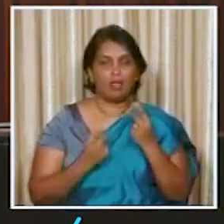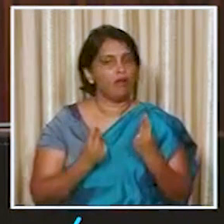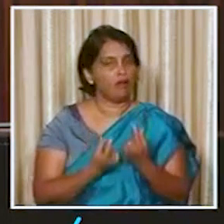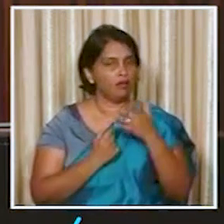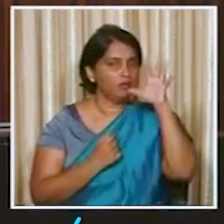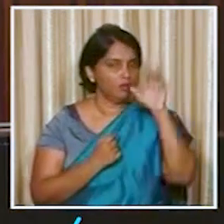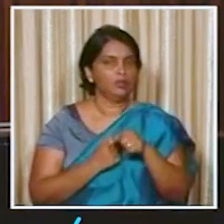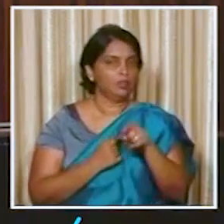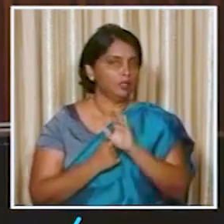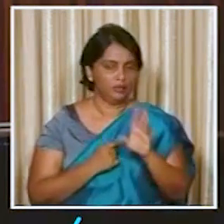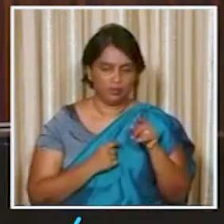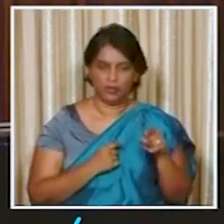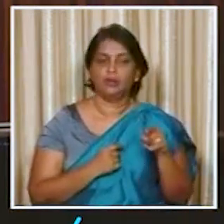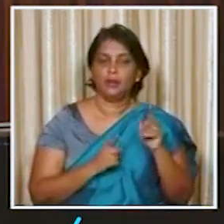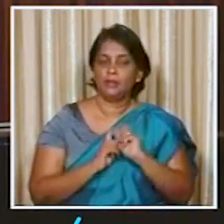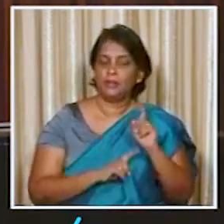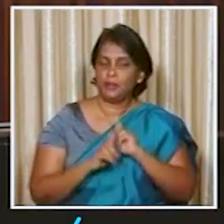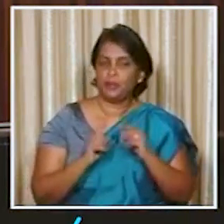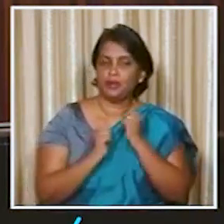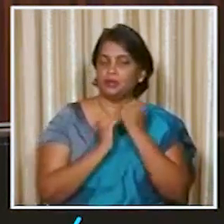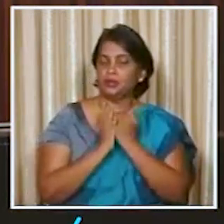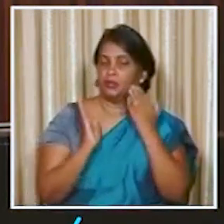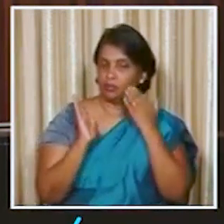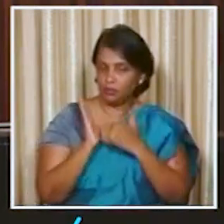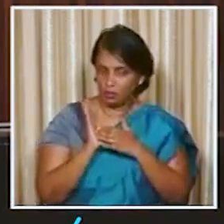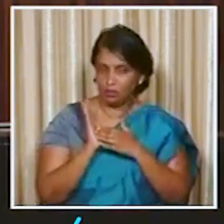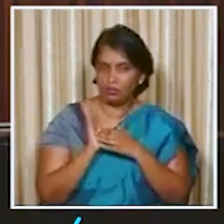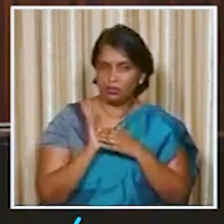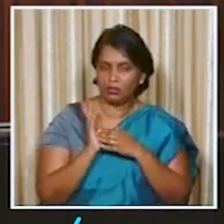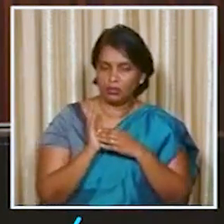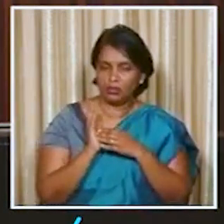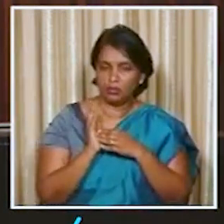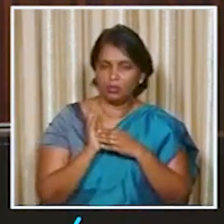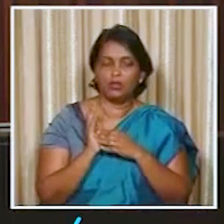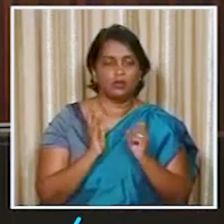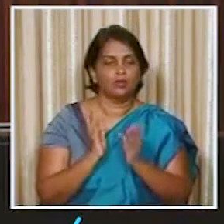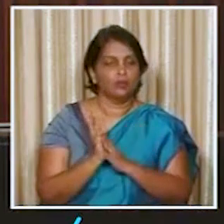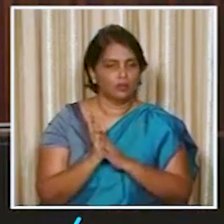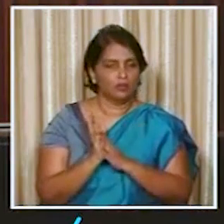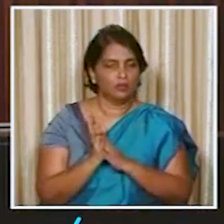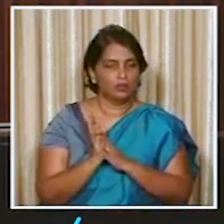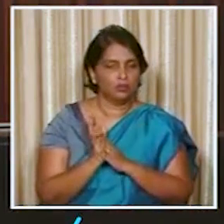ගෙන ආ යෝජනාවක් නොවේ. පාර්ලිමේන්තු කටයුතු පිළිබඳ කාරක සභාවේ